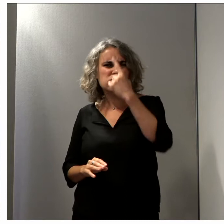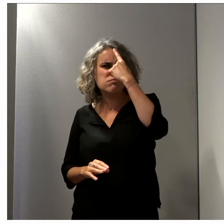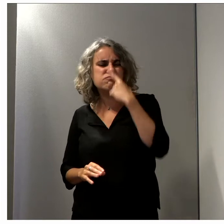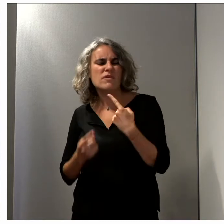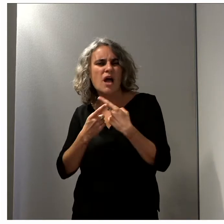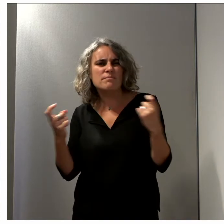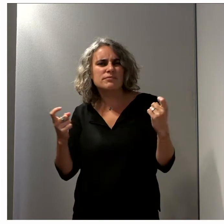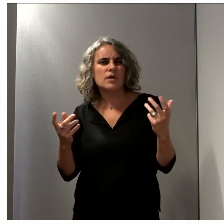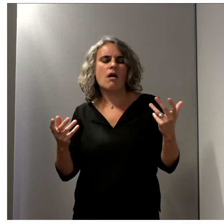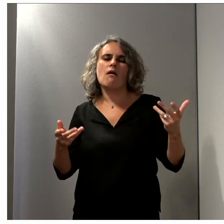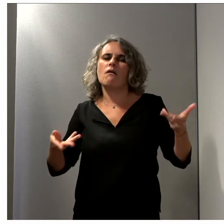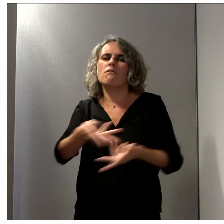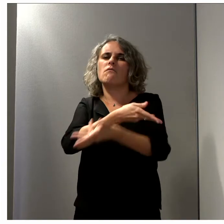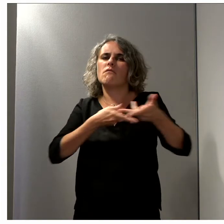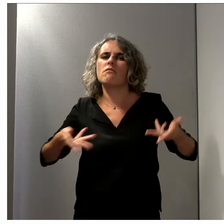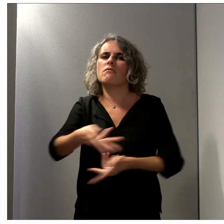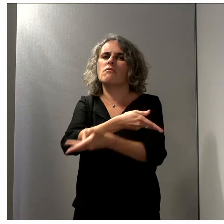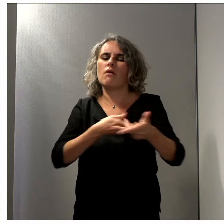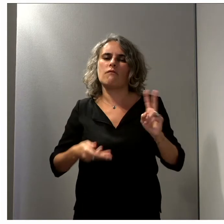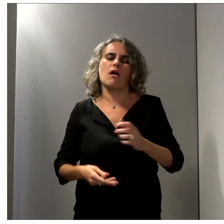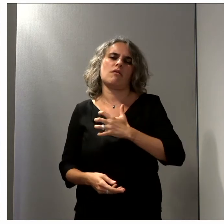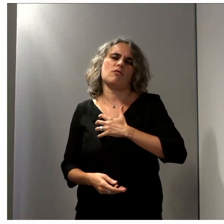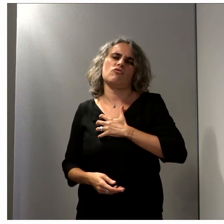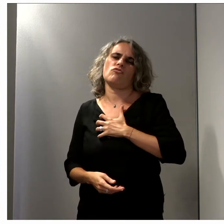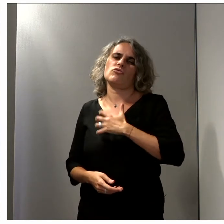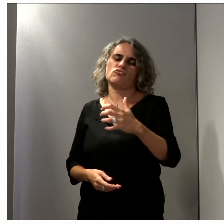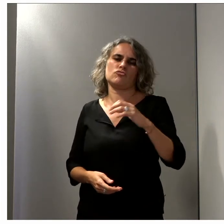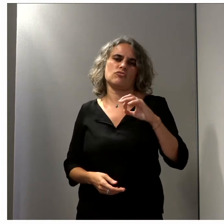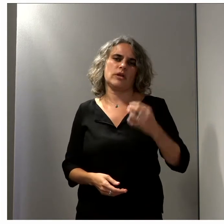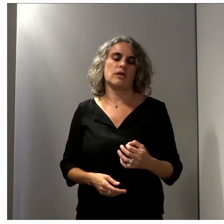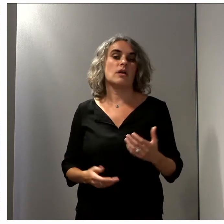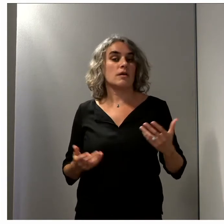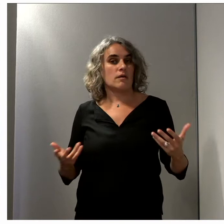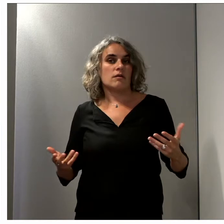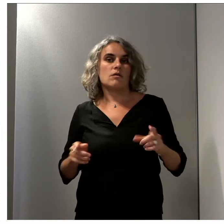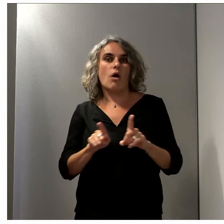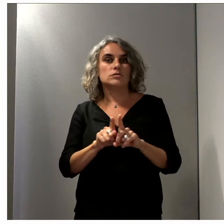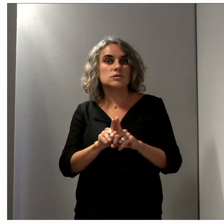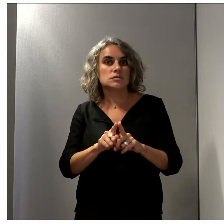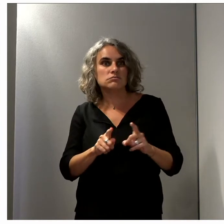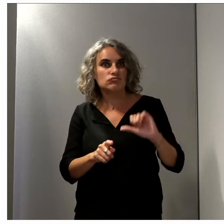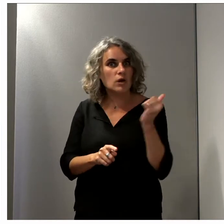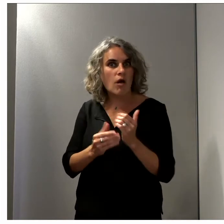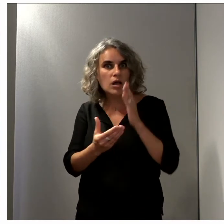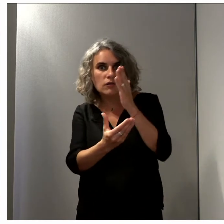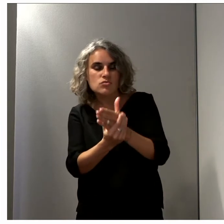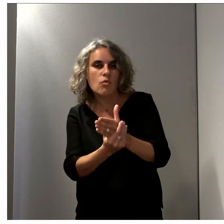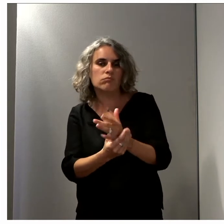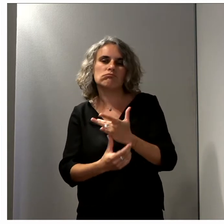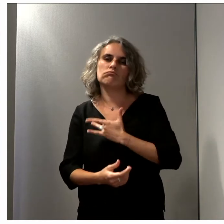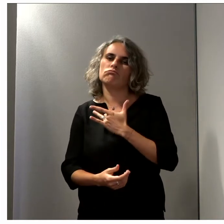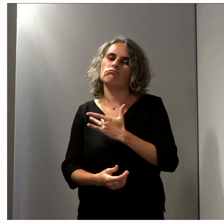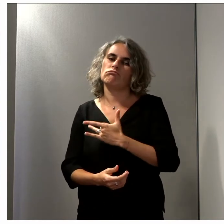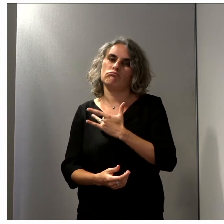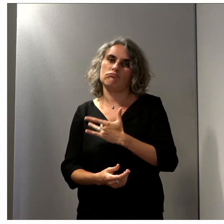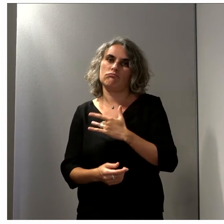diversifiés dans leurs profils qui ont permis d'avoir une richesse dans les échanges et vraiment des interventions très, très